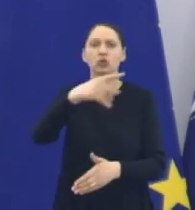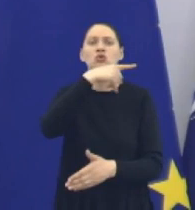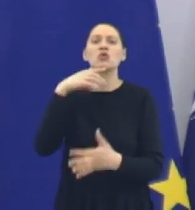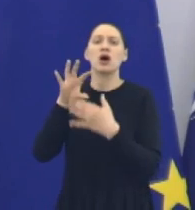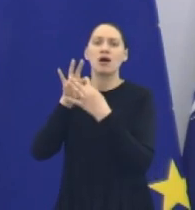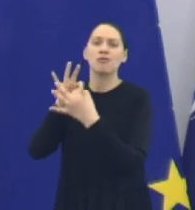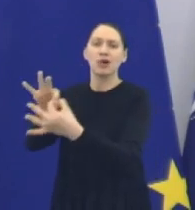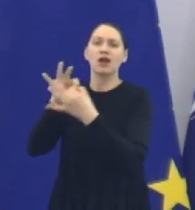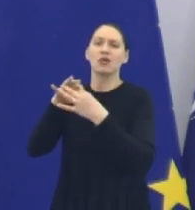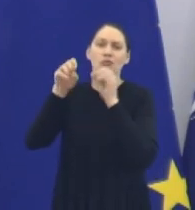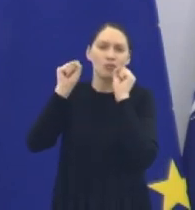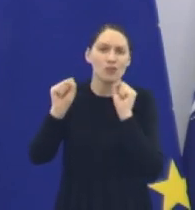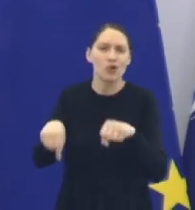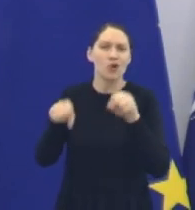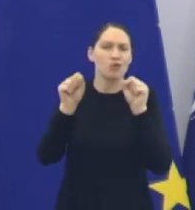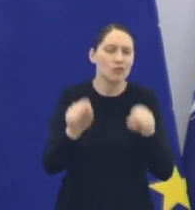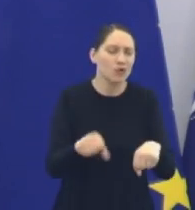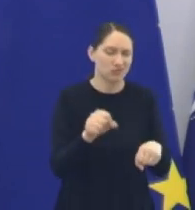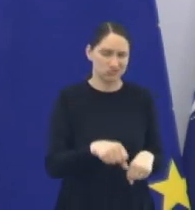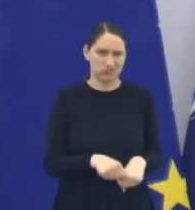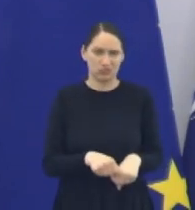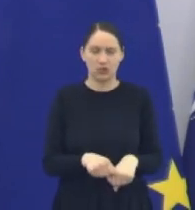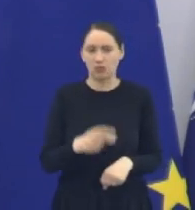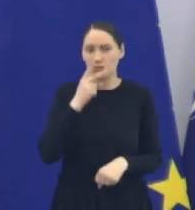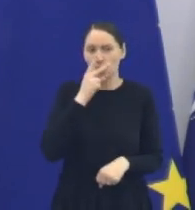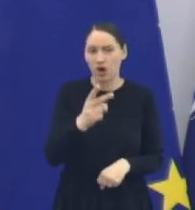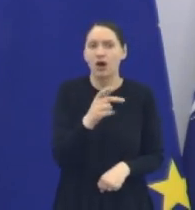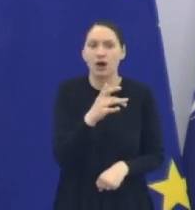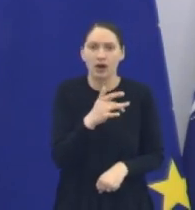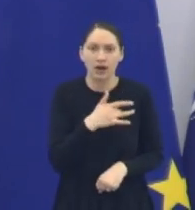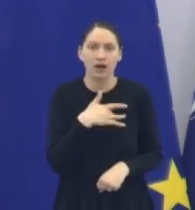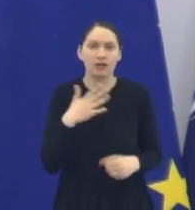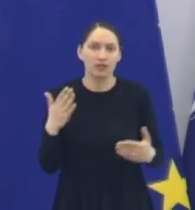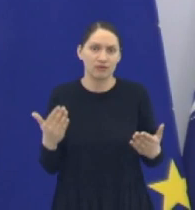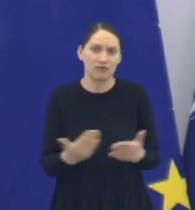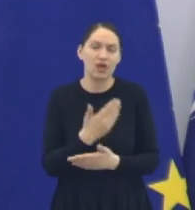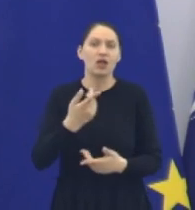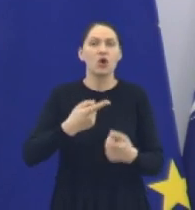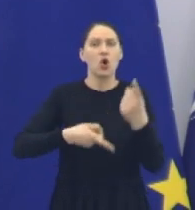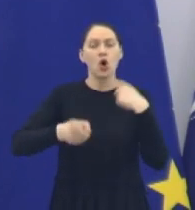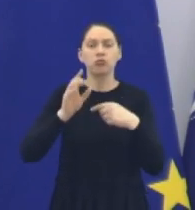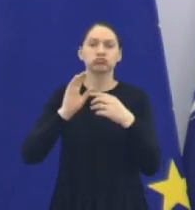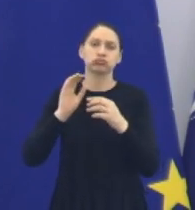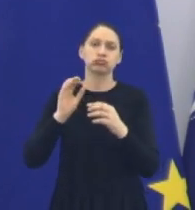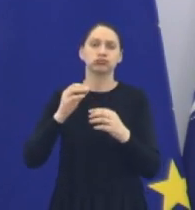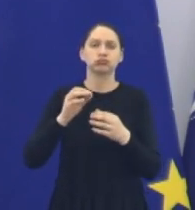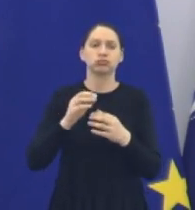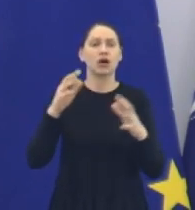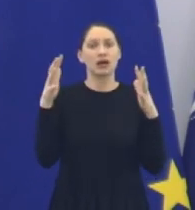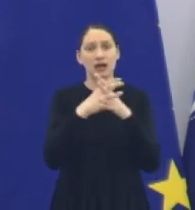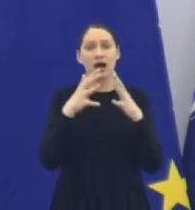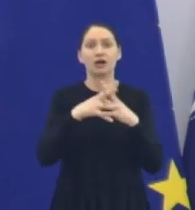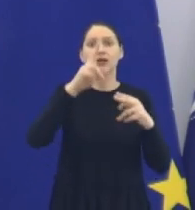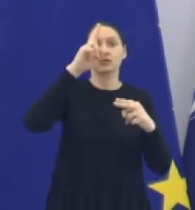Rusija. Vėl girdžiu nuotaikas, kad galbūt grįšime prie normalaus bendradarbiavimo, jeigu karas